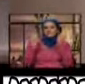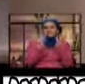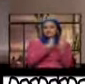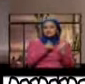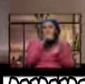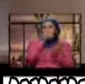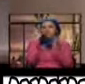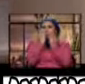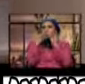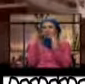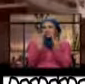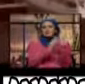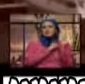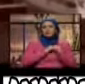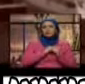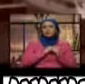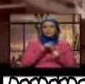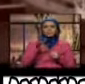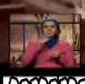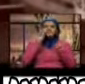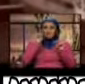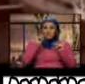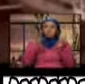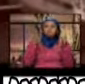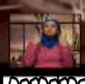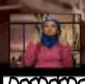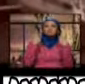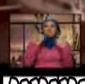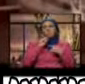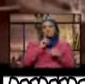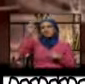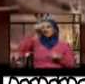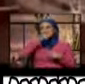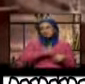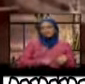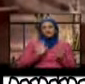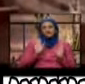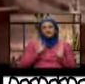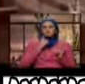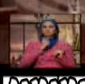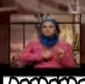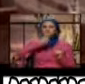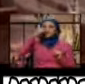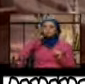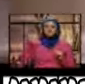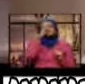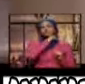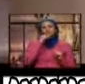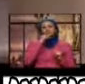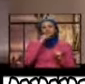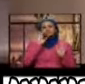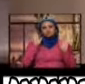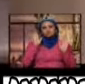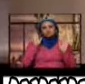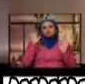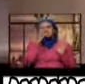لو ما كان يعمل هيروح يبقى اروح. الزوجه اتعصبت شويه ساعه المغرب ولا حاجه وكلمت كلمتين